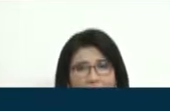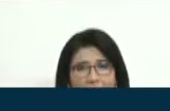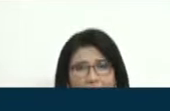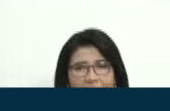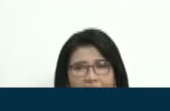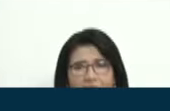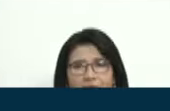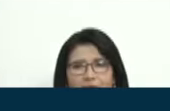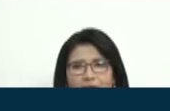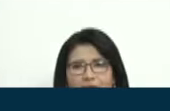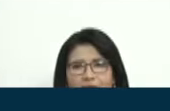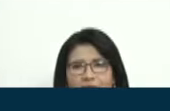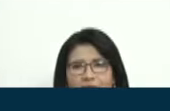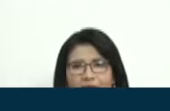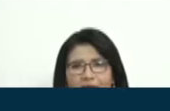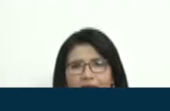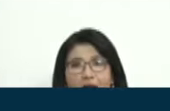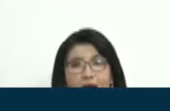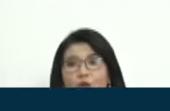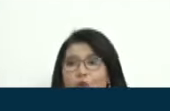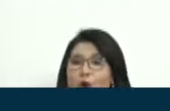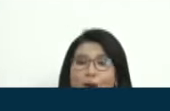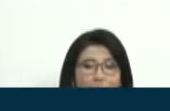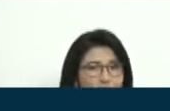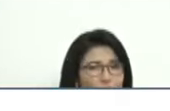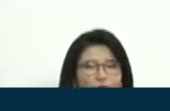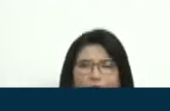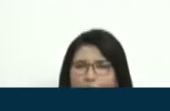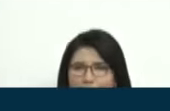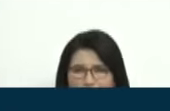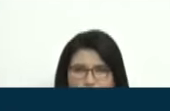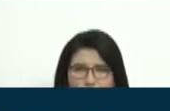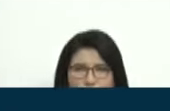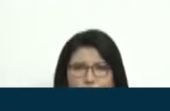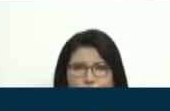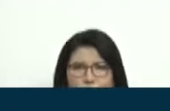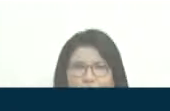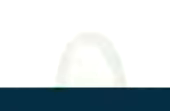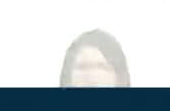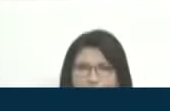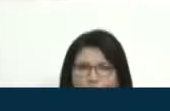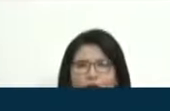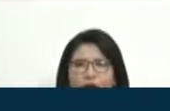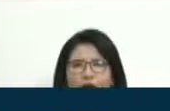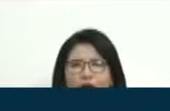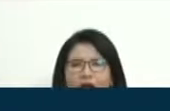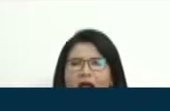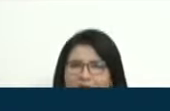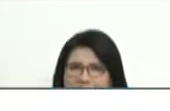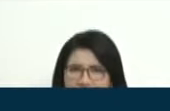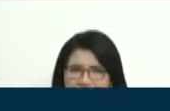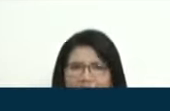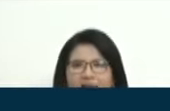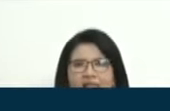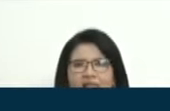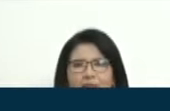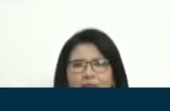kedua masukannya juga sangat relevan, ya saya juga sependapat. Terima kasih atas